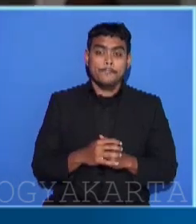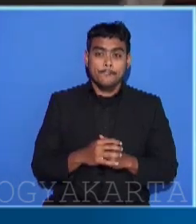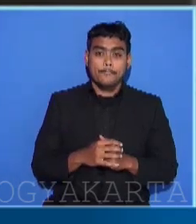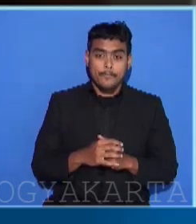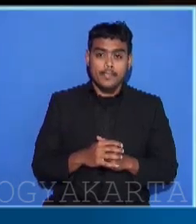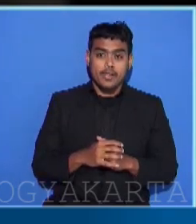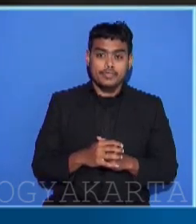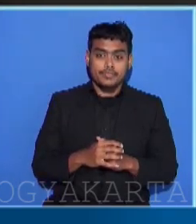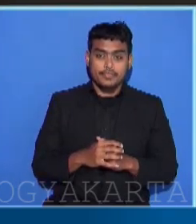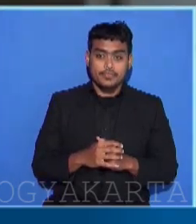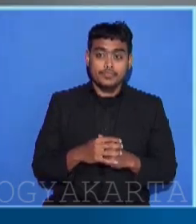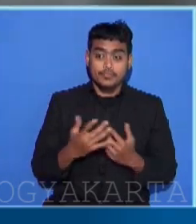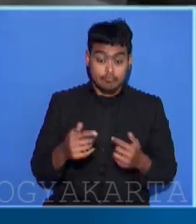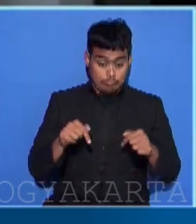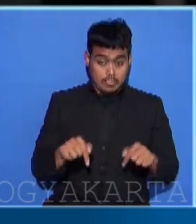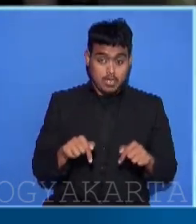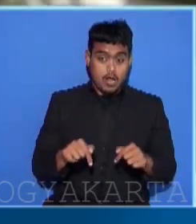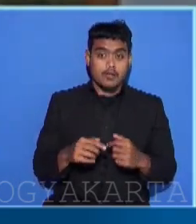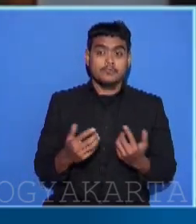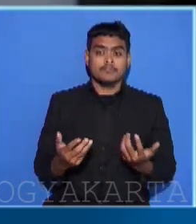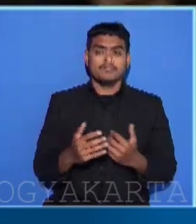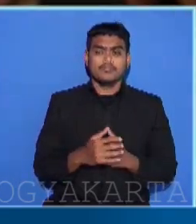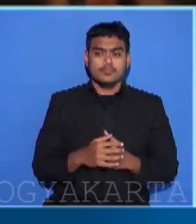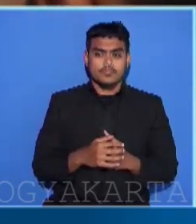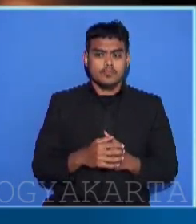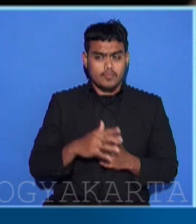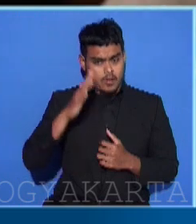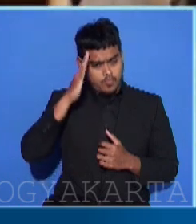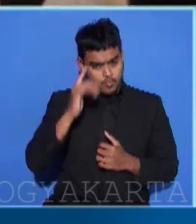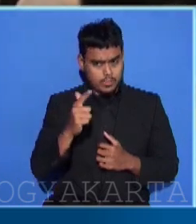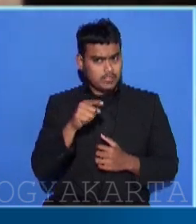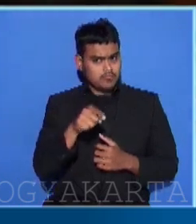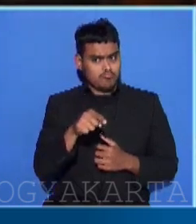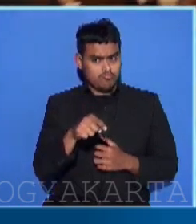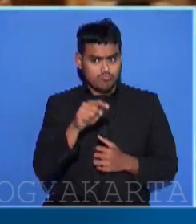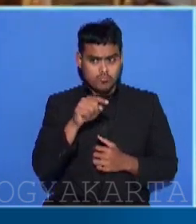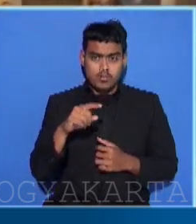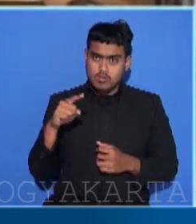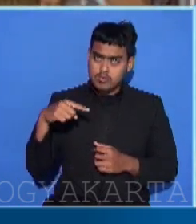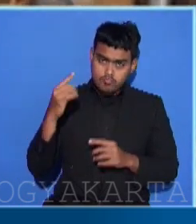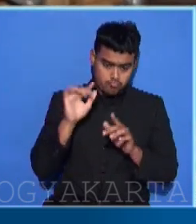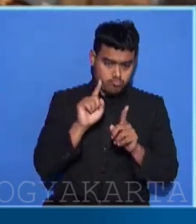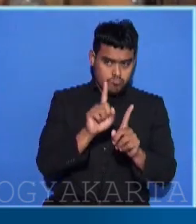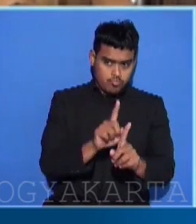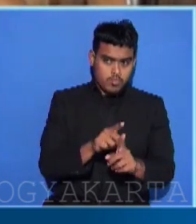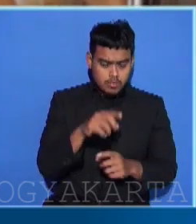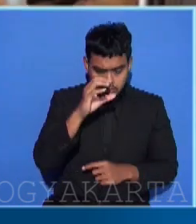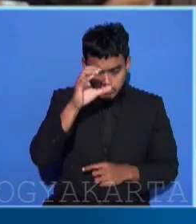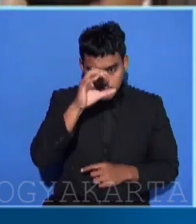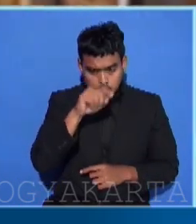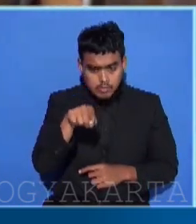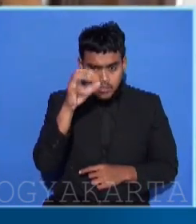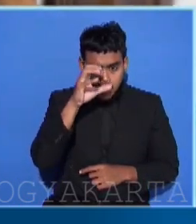Jaya. Saat ini Bareskrim, Propam, hingga Kompolnas sudah turun ke lapangan dan sedang bekerja.